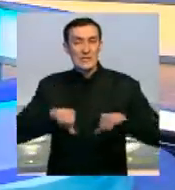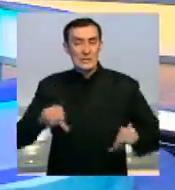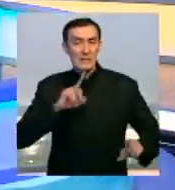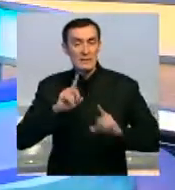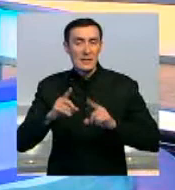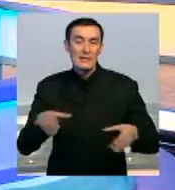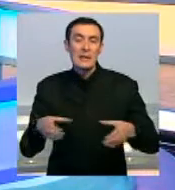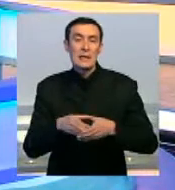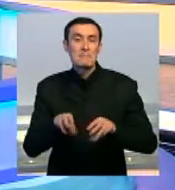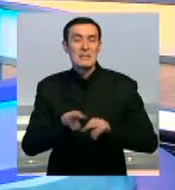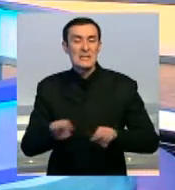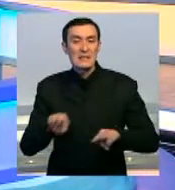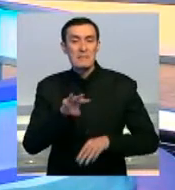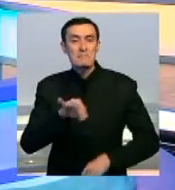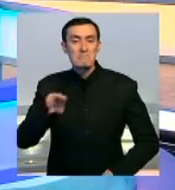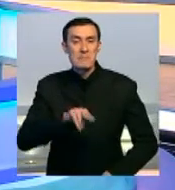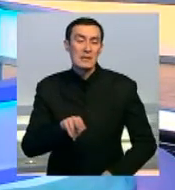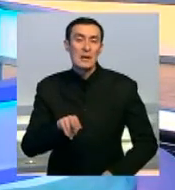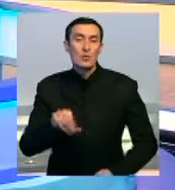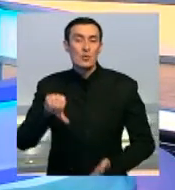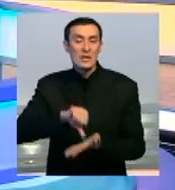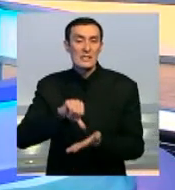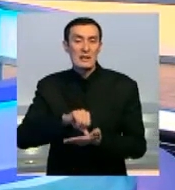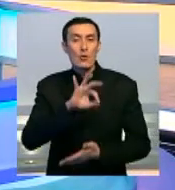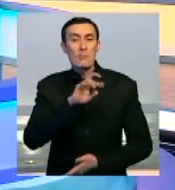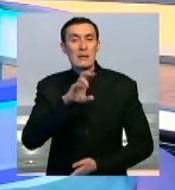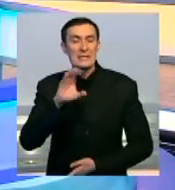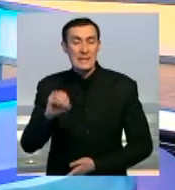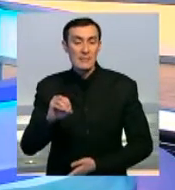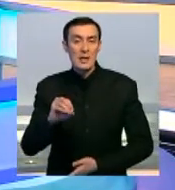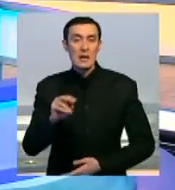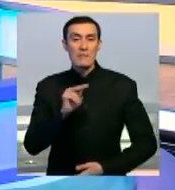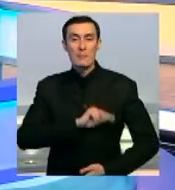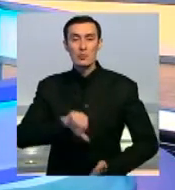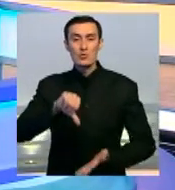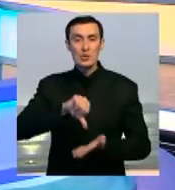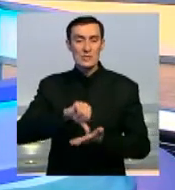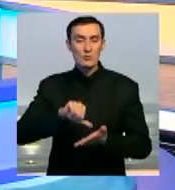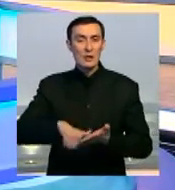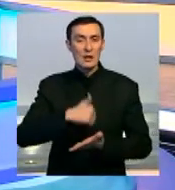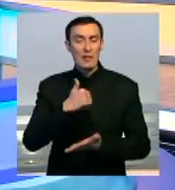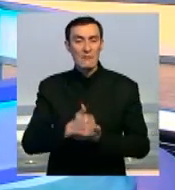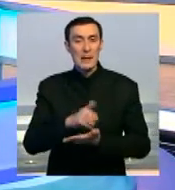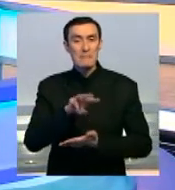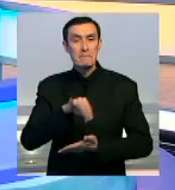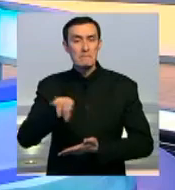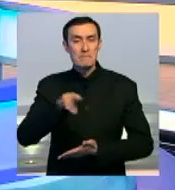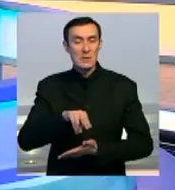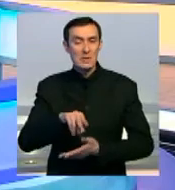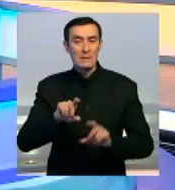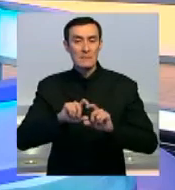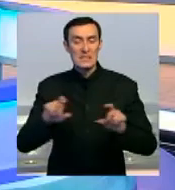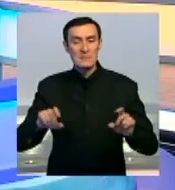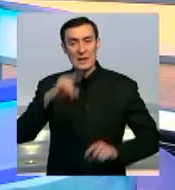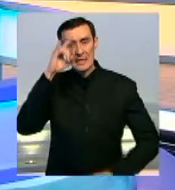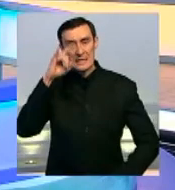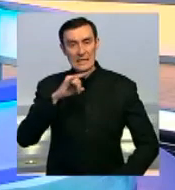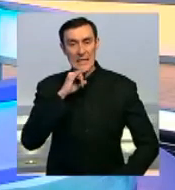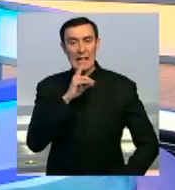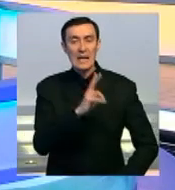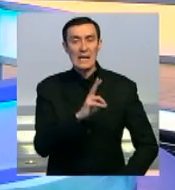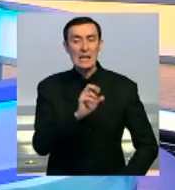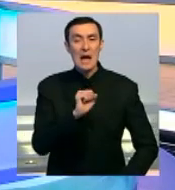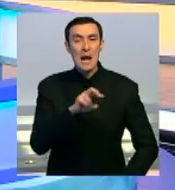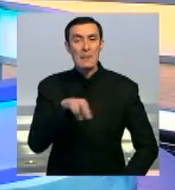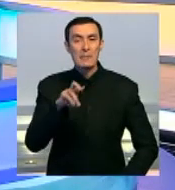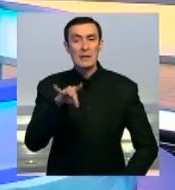заседание Совета министров иностранных дел стран-участниц ОБСЕ. В его работе принимает участие глава внешнеполитического ведомства Казахстана